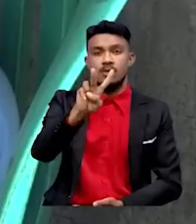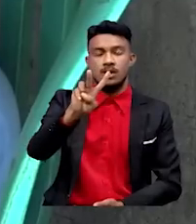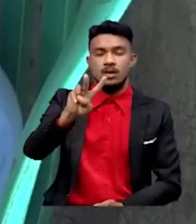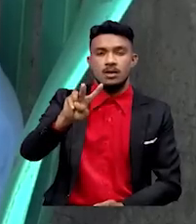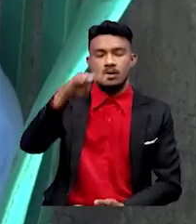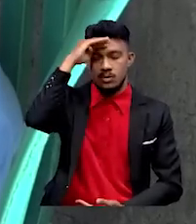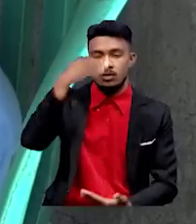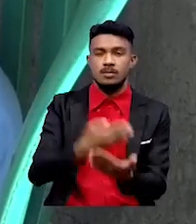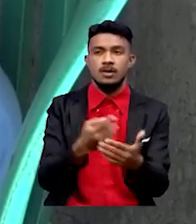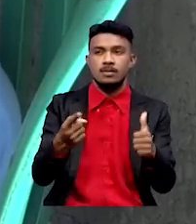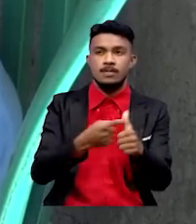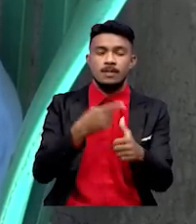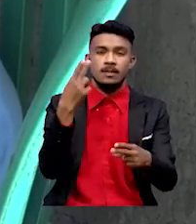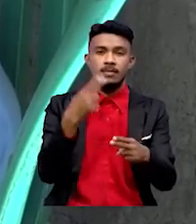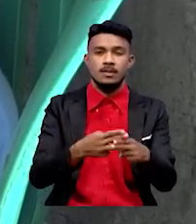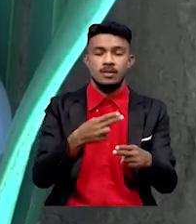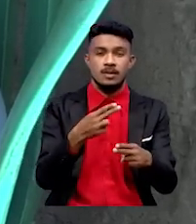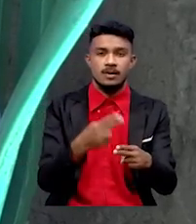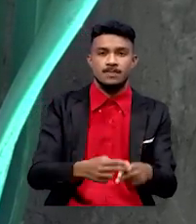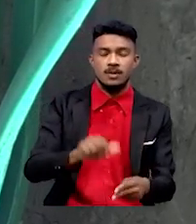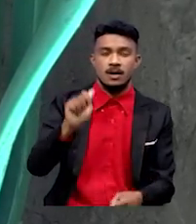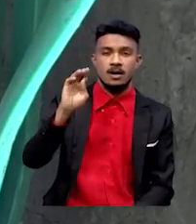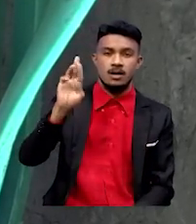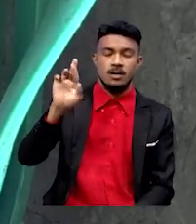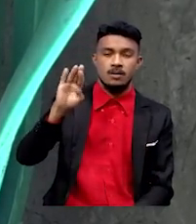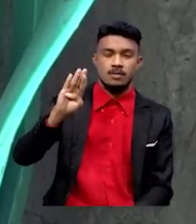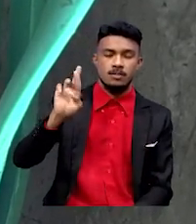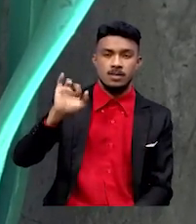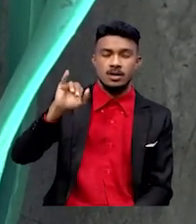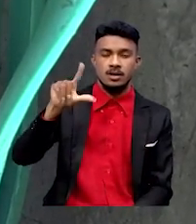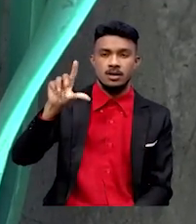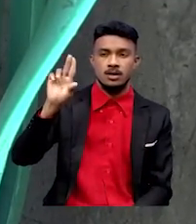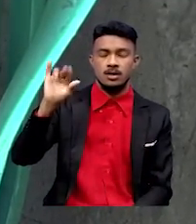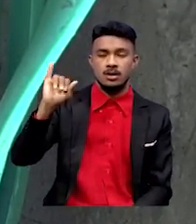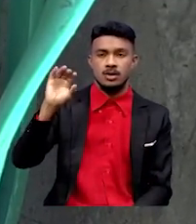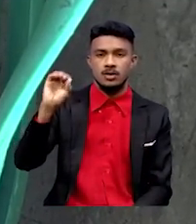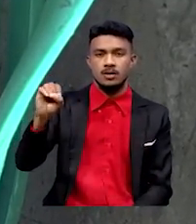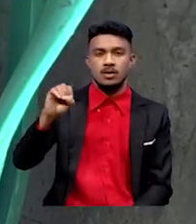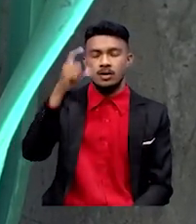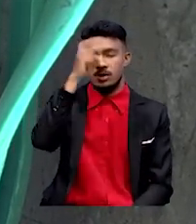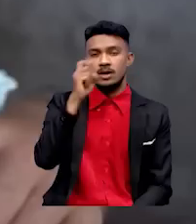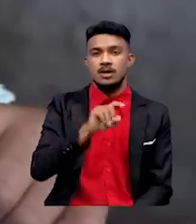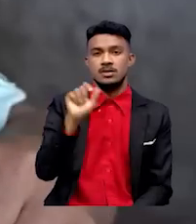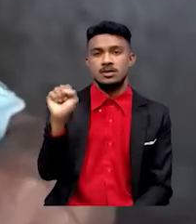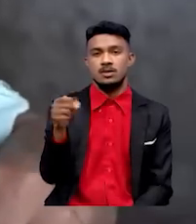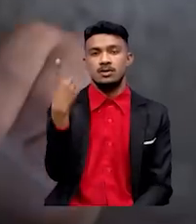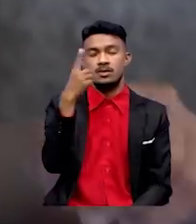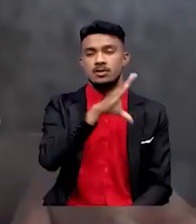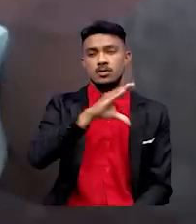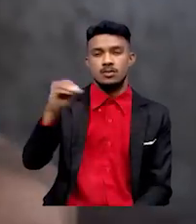primeiro, honaran Aprilio Novenio Guzmán, tinan San Luresenida, o uan